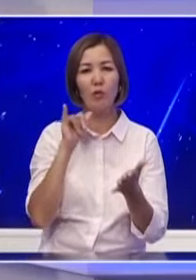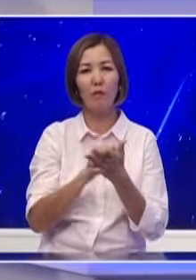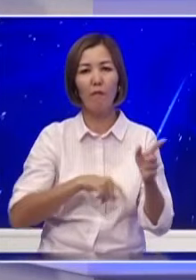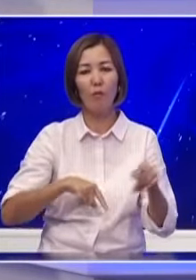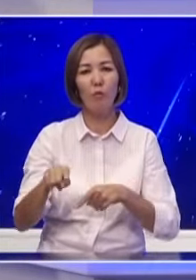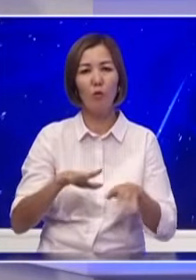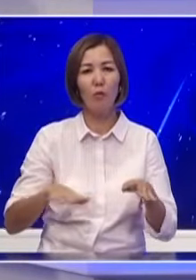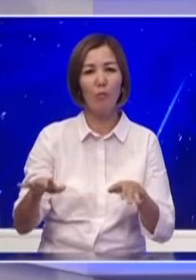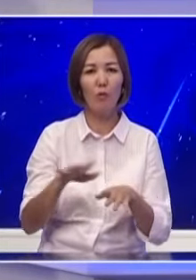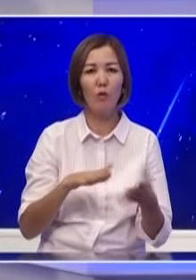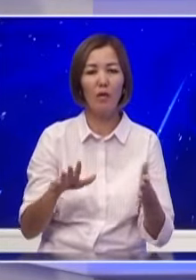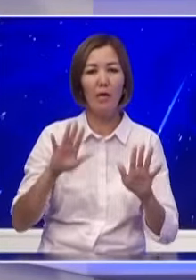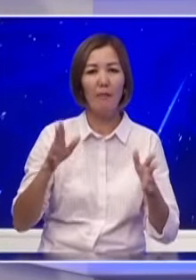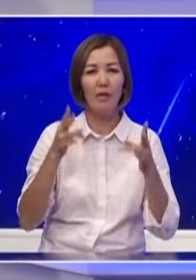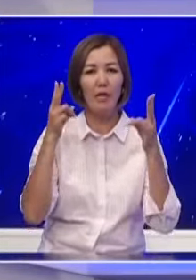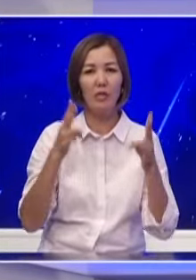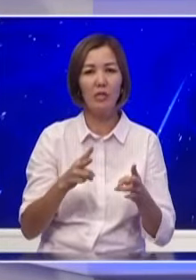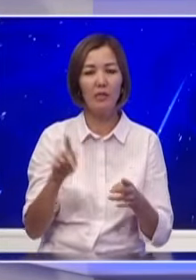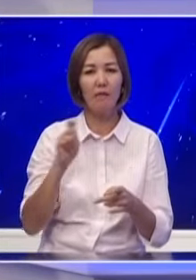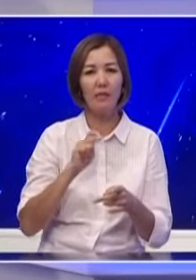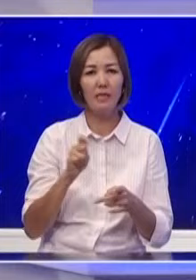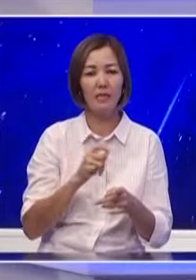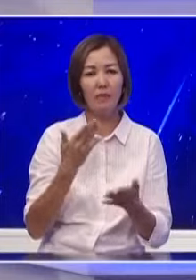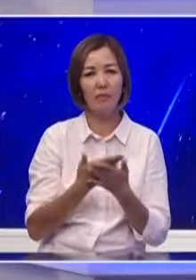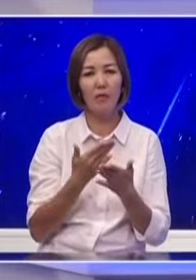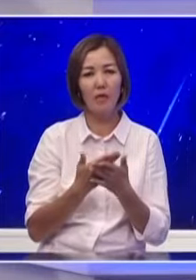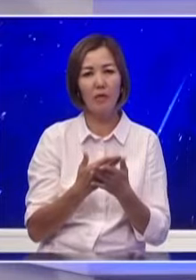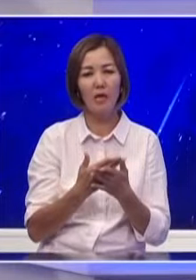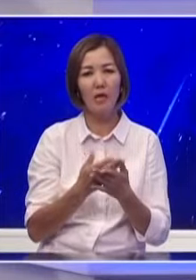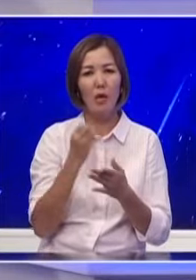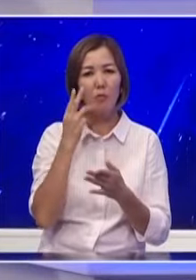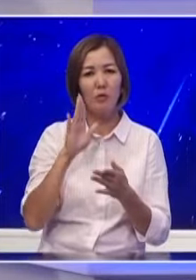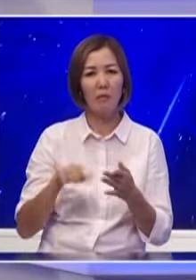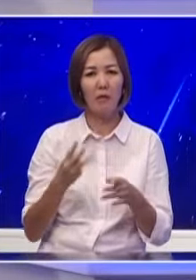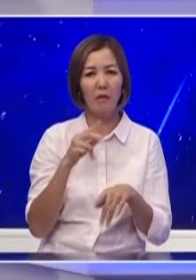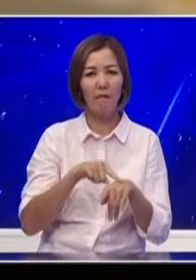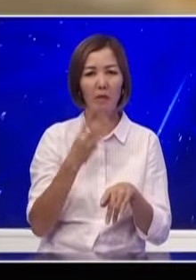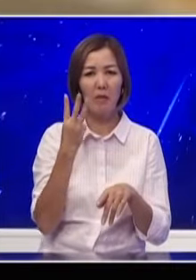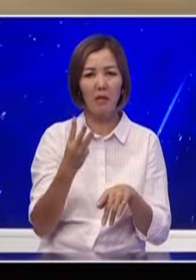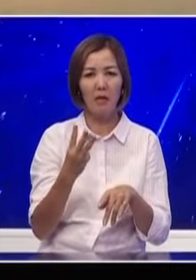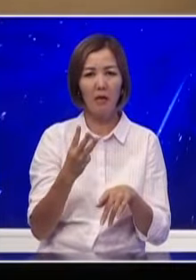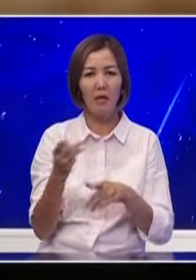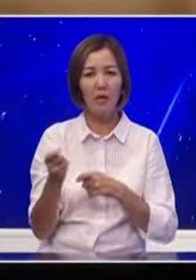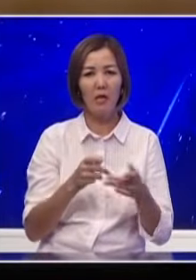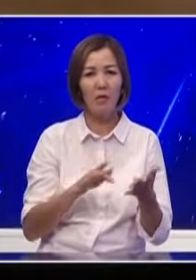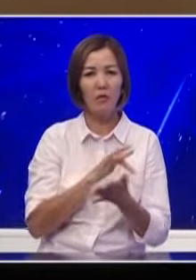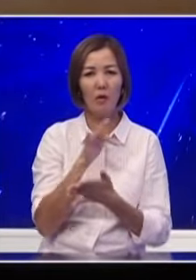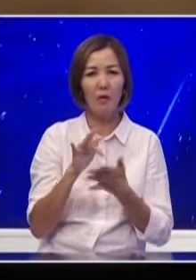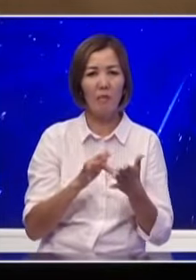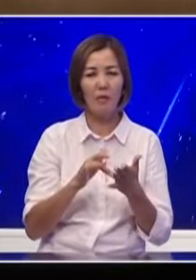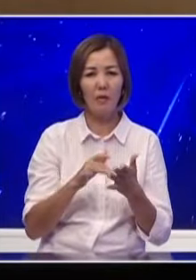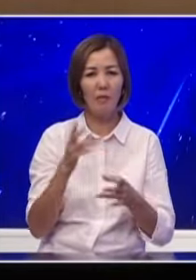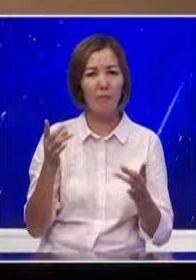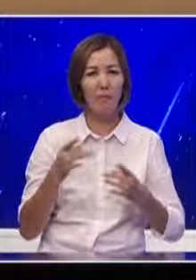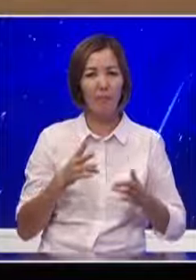полем. Происшествие случилось в минувшее воскресенье около половины третьего дня. Как сообщили в городском акимате, никто при обрушении не